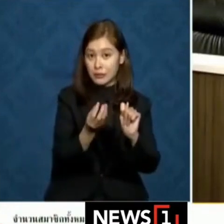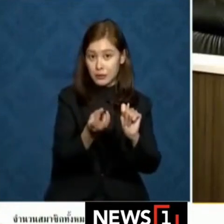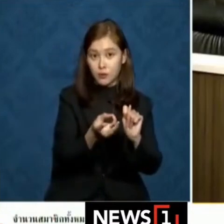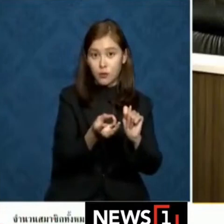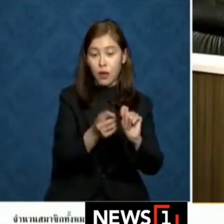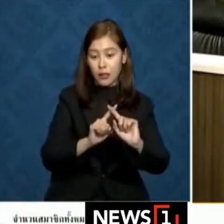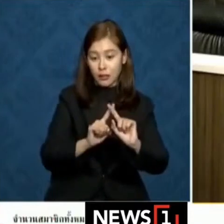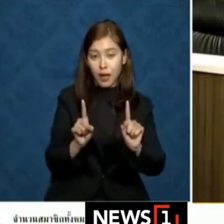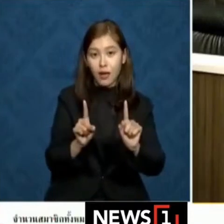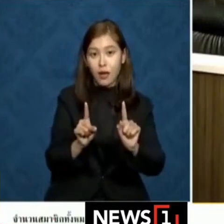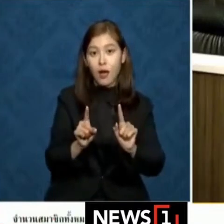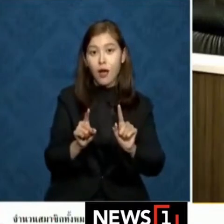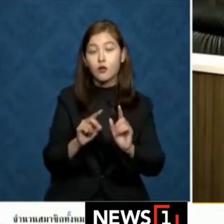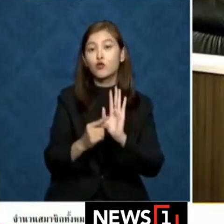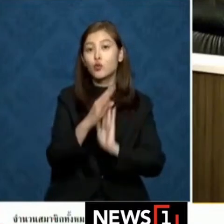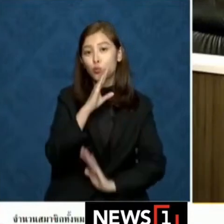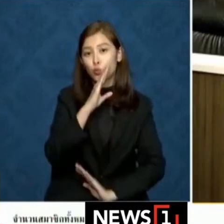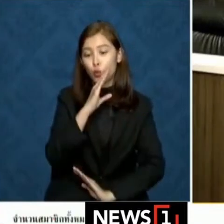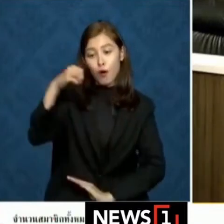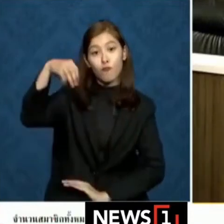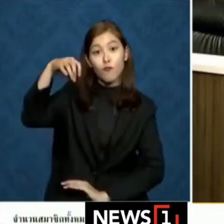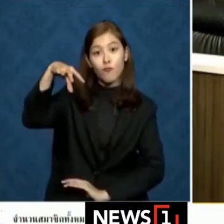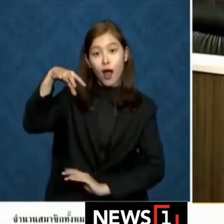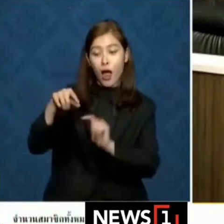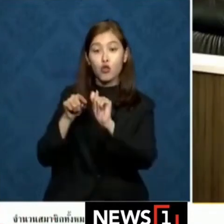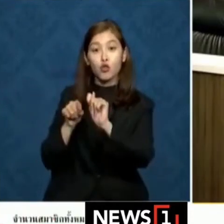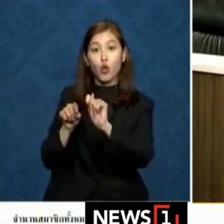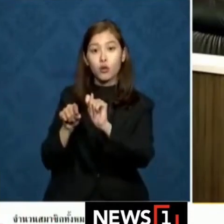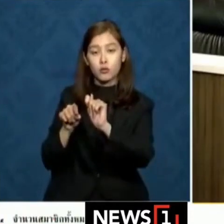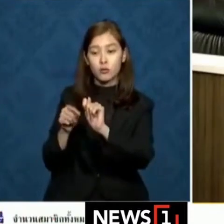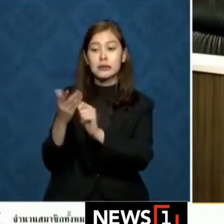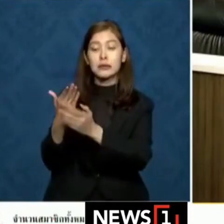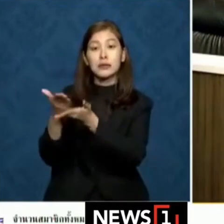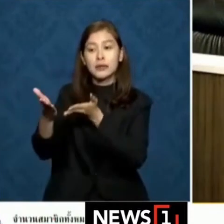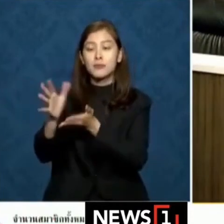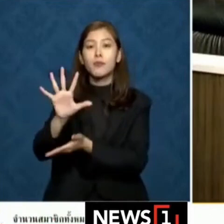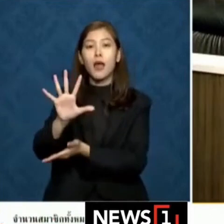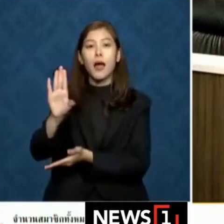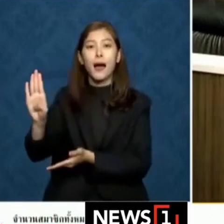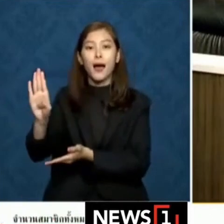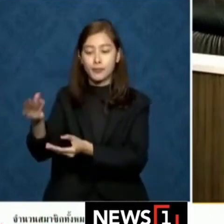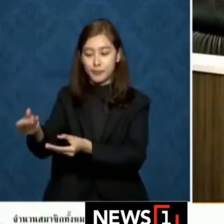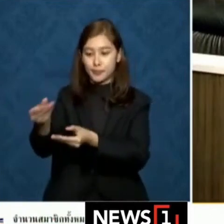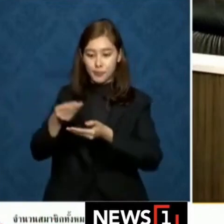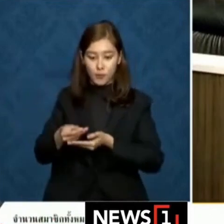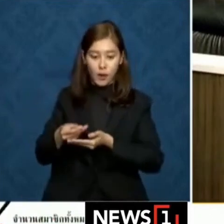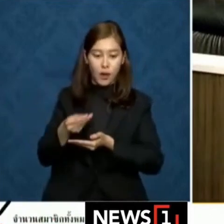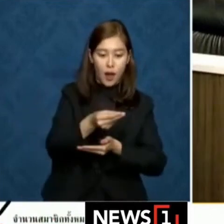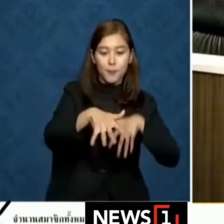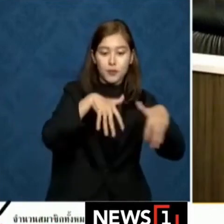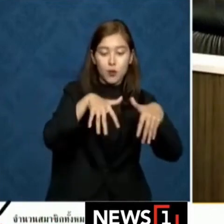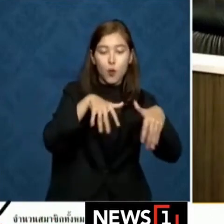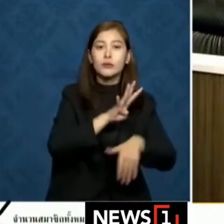กันเพราะว่าตัวเลขที่พูดออกมาเนี่ยกับตัวเลขที่เอ่อมีอยู่นะคะได้รับการชี้แจงจากการไฟฟ้าฝ่าย